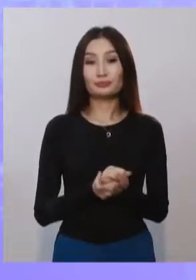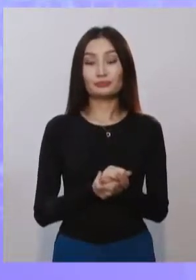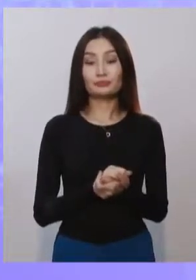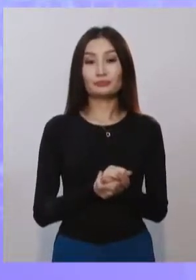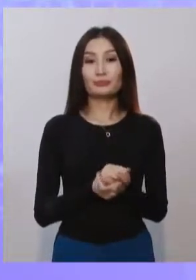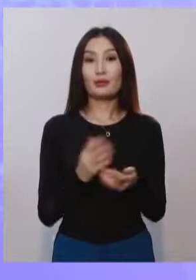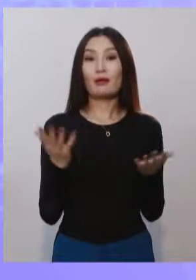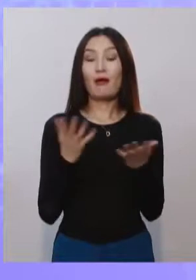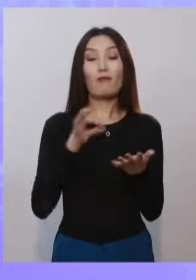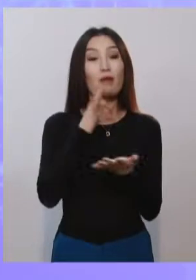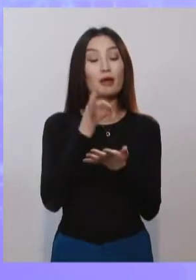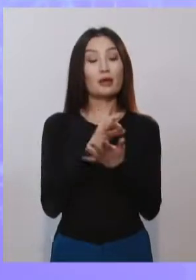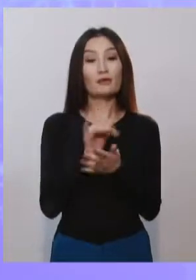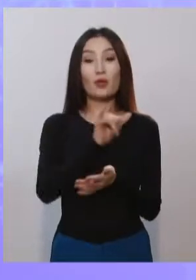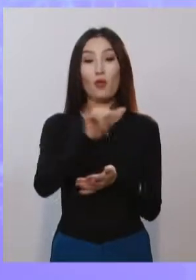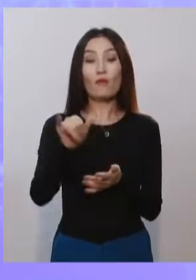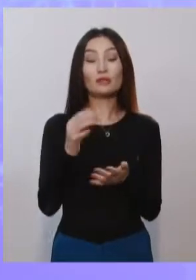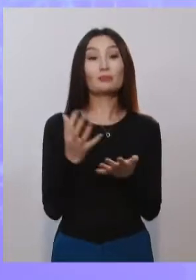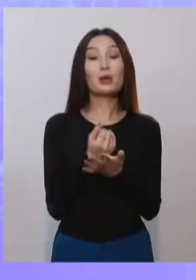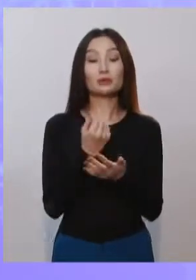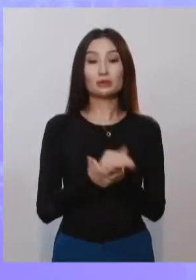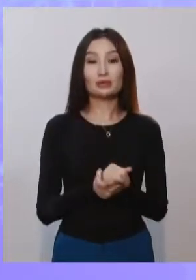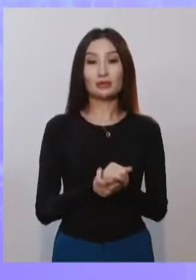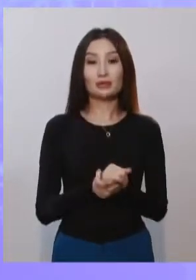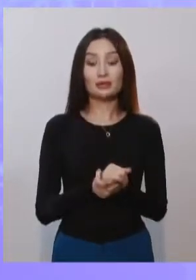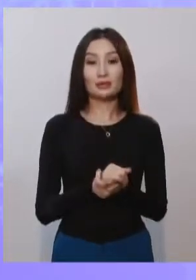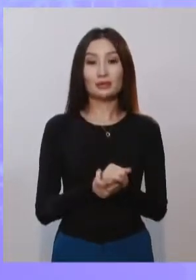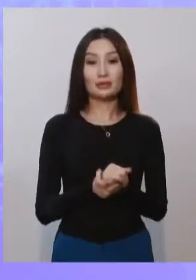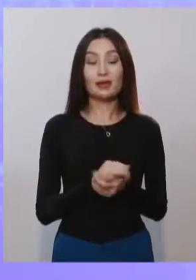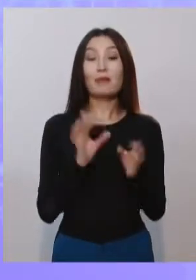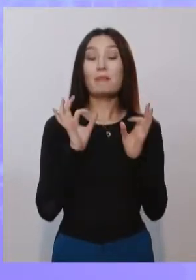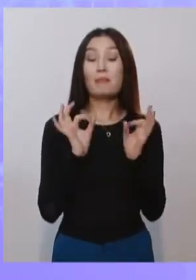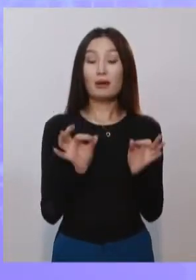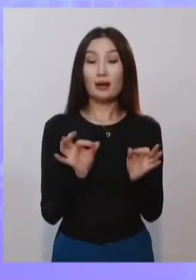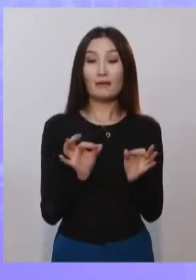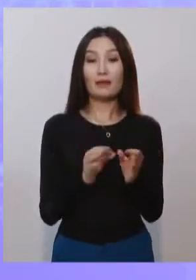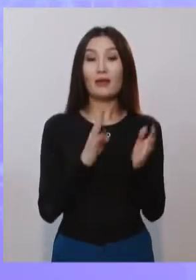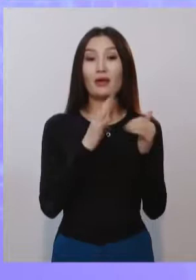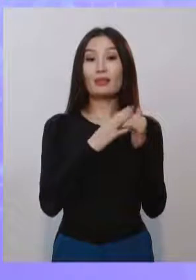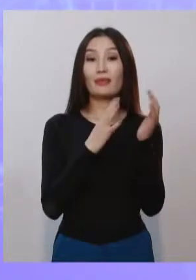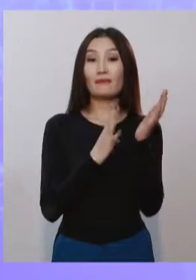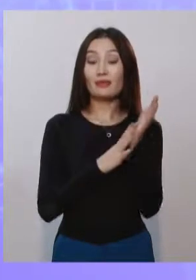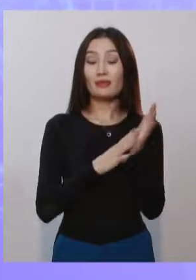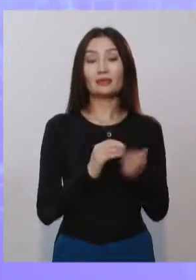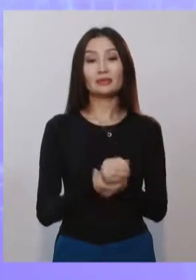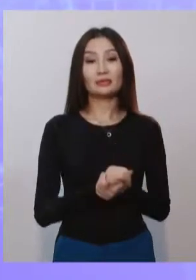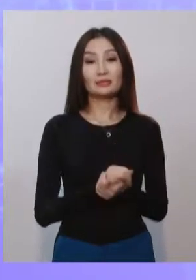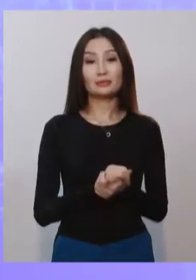какой ответ у вас получился правильно 19